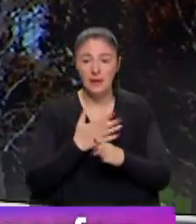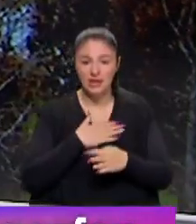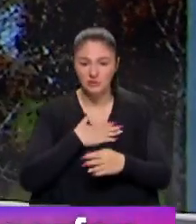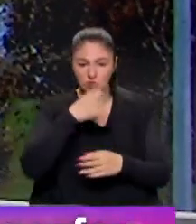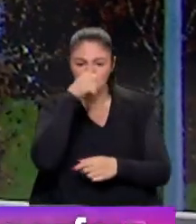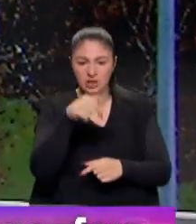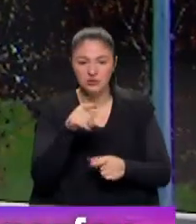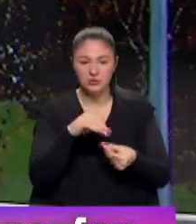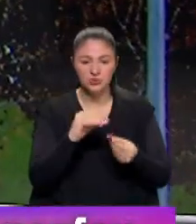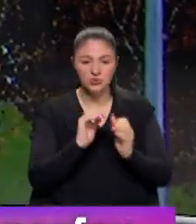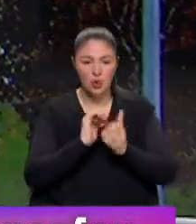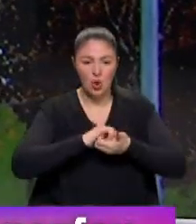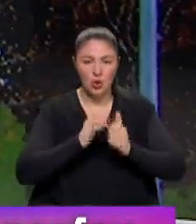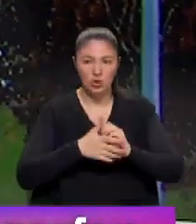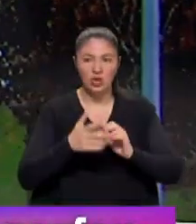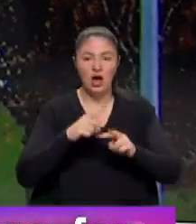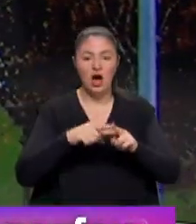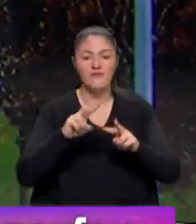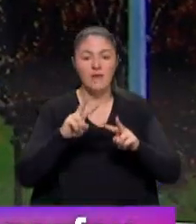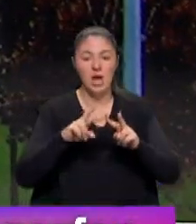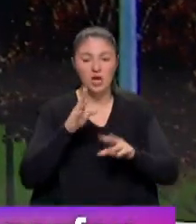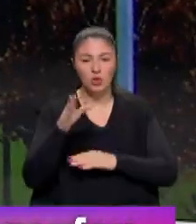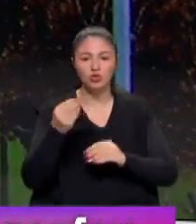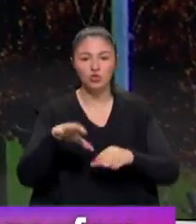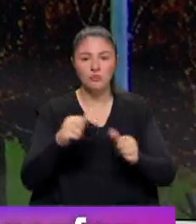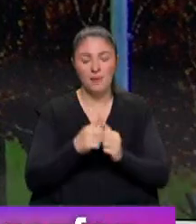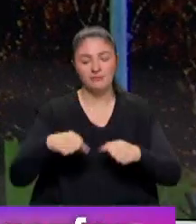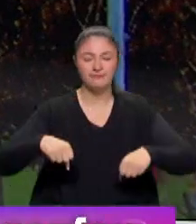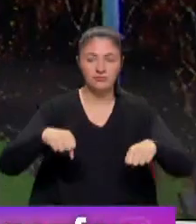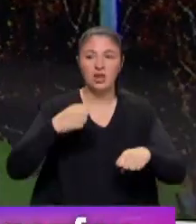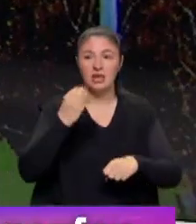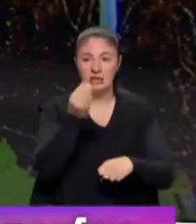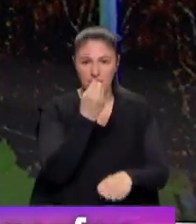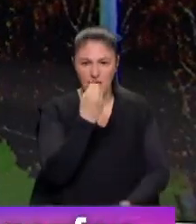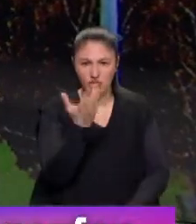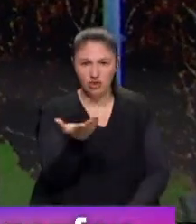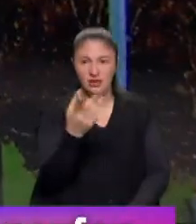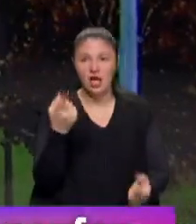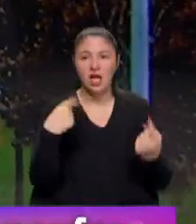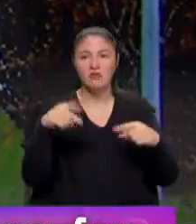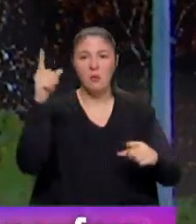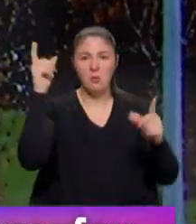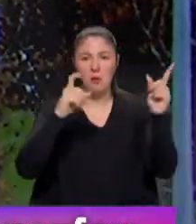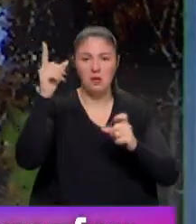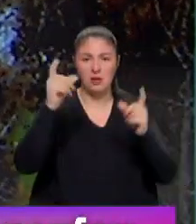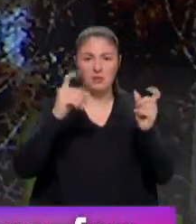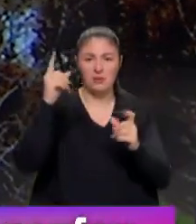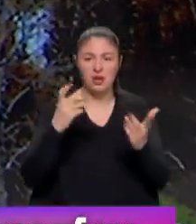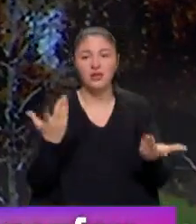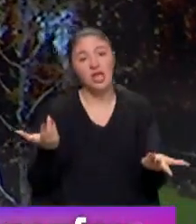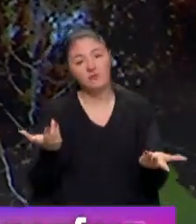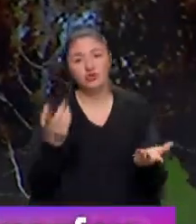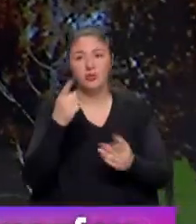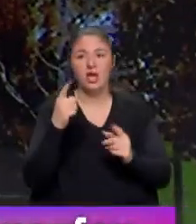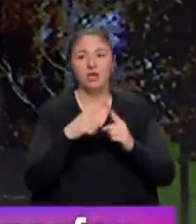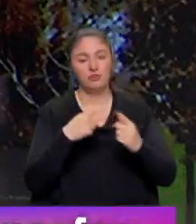Memleketimizde bu suç örgütleri AVM'ye gidiyorsunuz çoluğunuzla çocuğunuzla yemek yiyeceksiniz etrafınızda silahlar patlıyor. Neymiş